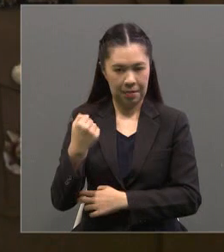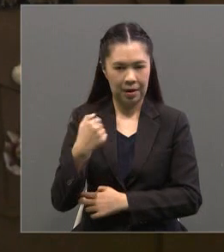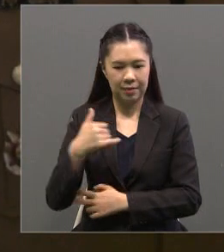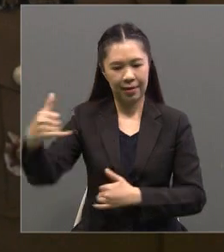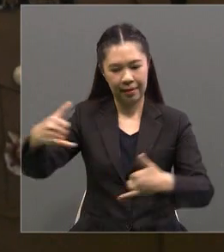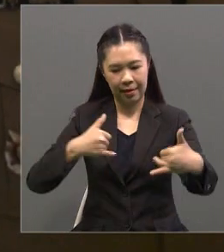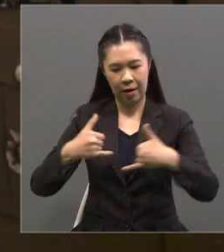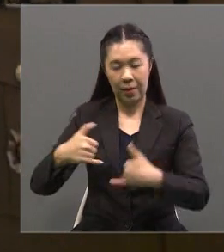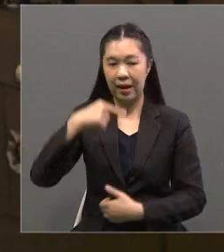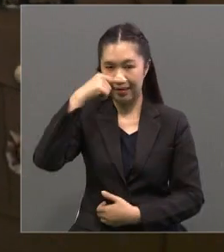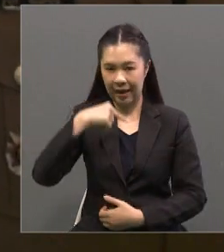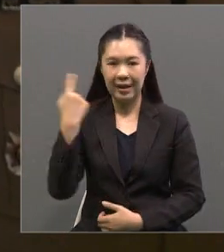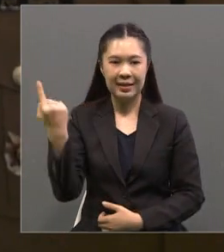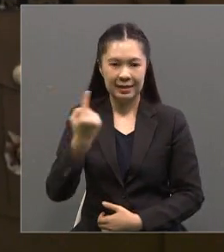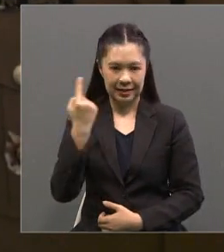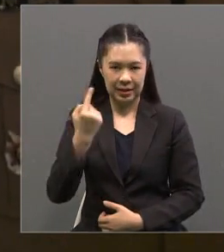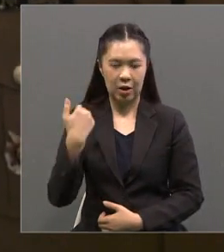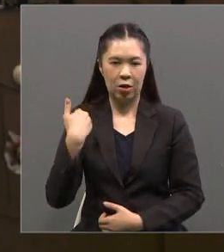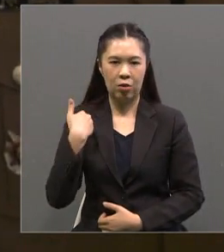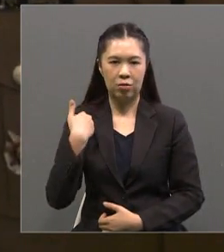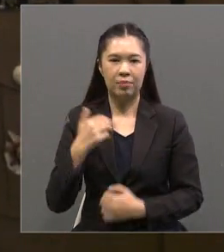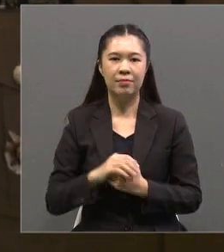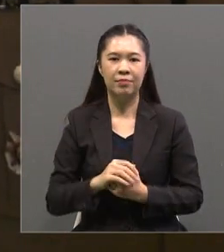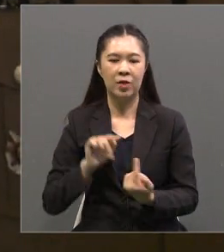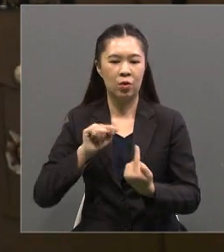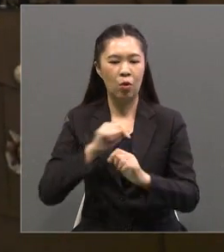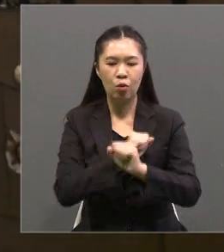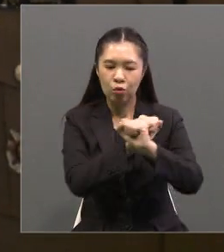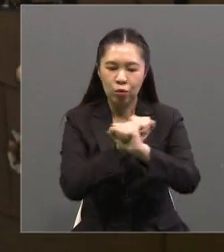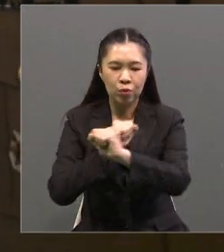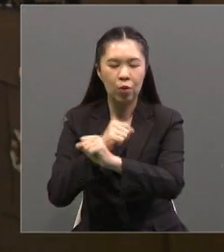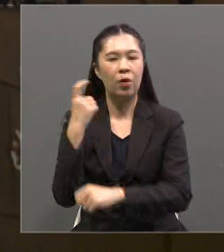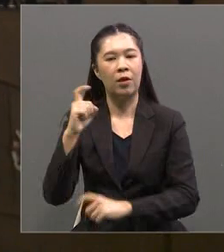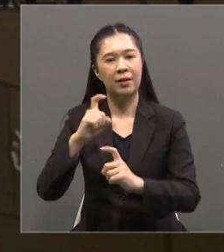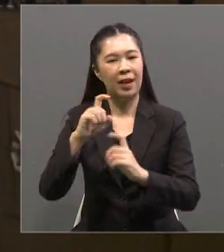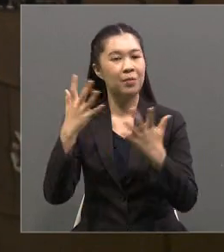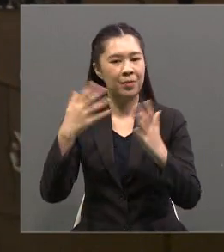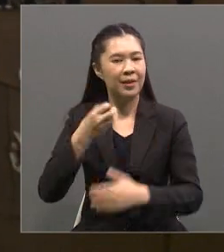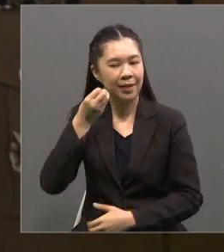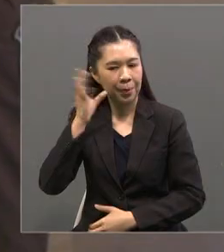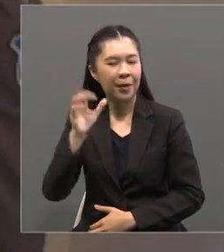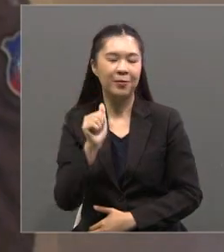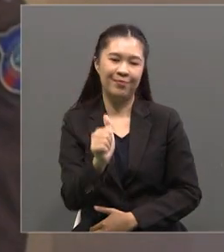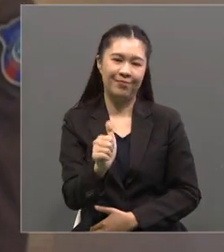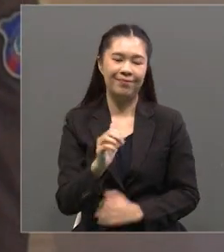ในเมืองไทยว่าท่านได้มาท่องเที่ยวด้วยความปลอดภัยและก็กลับโดยสวัสดิภาพครับ